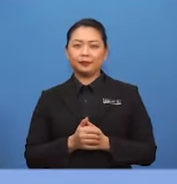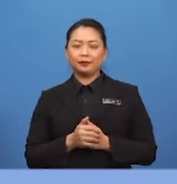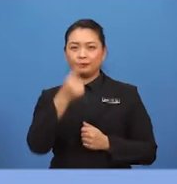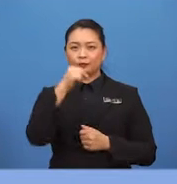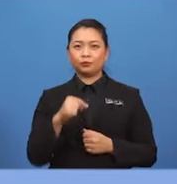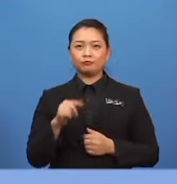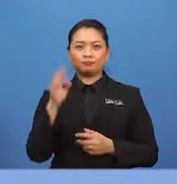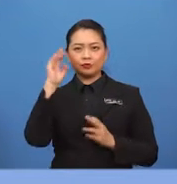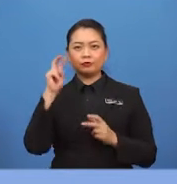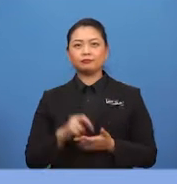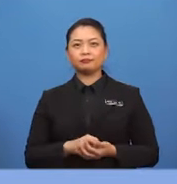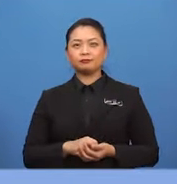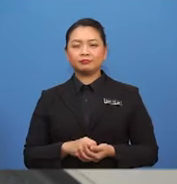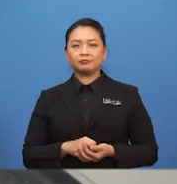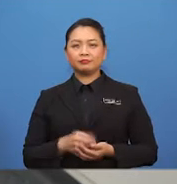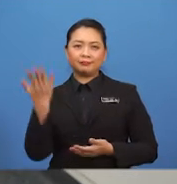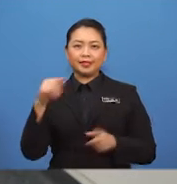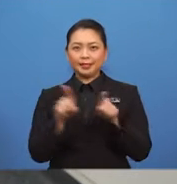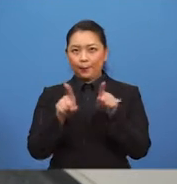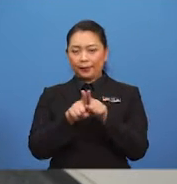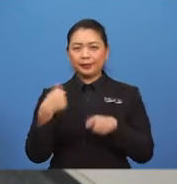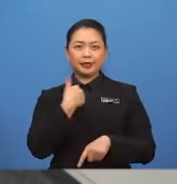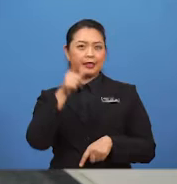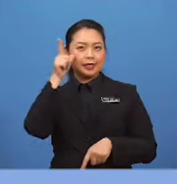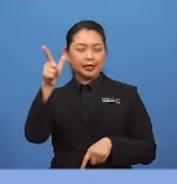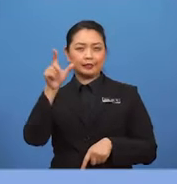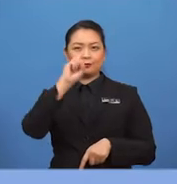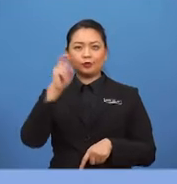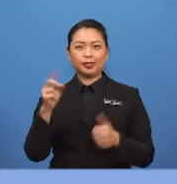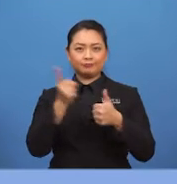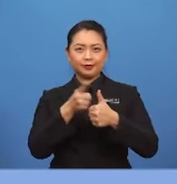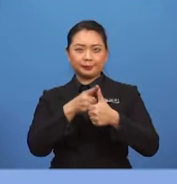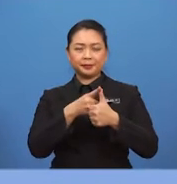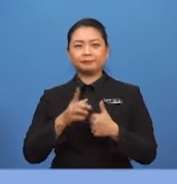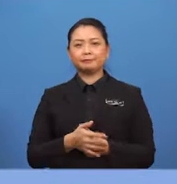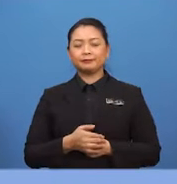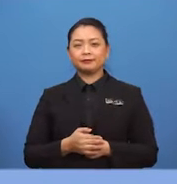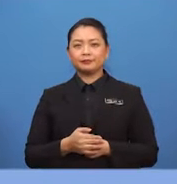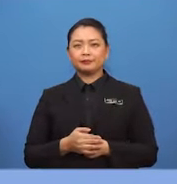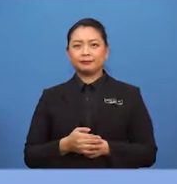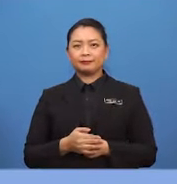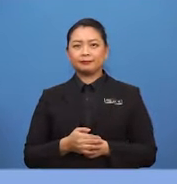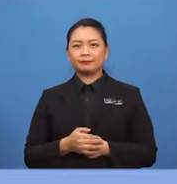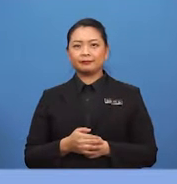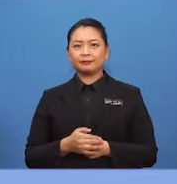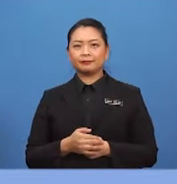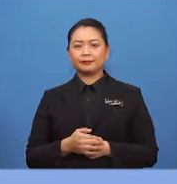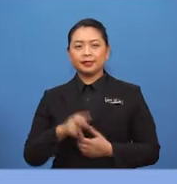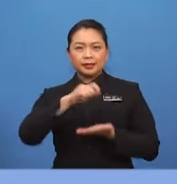untuk subtopik ini. Mari sama-sama kita lihat soalan yang pertama. Soalan